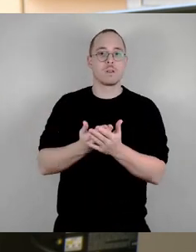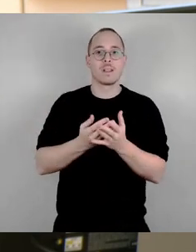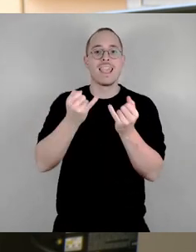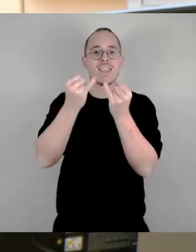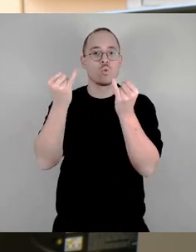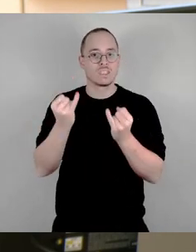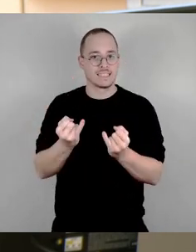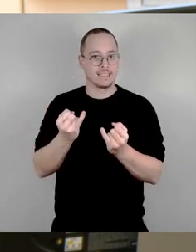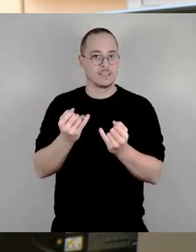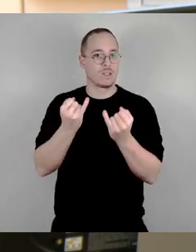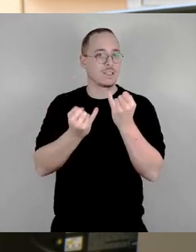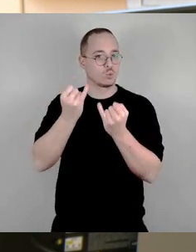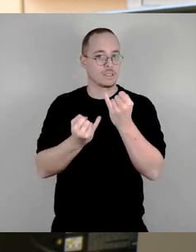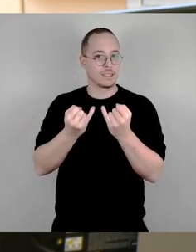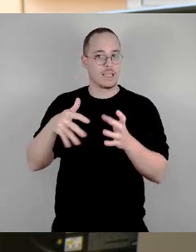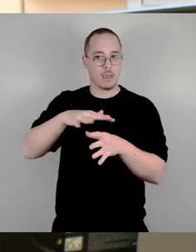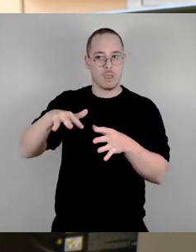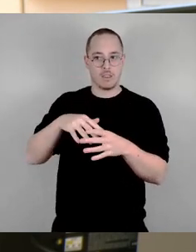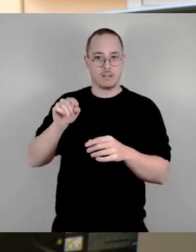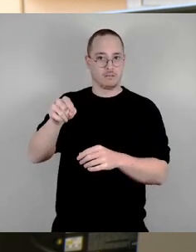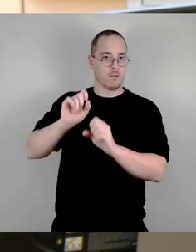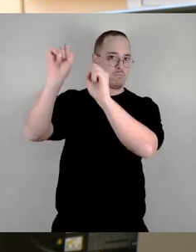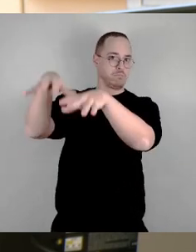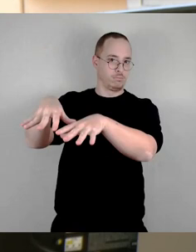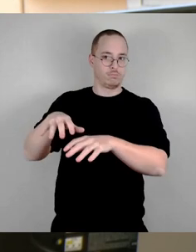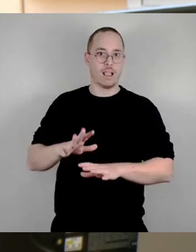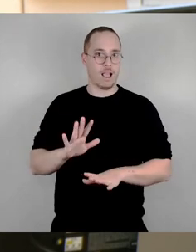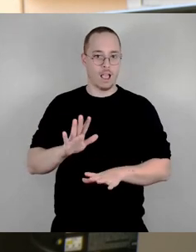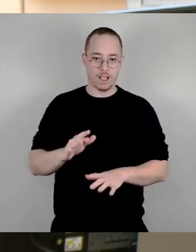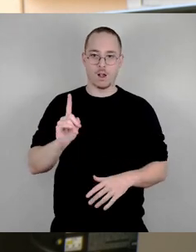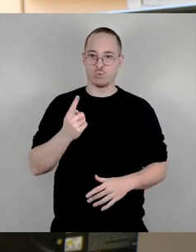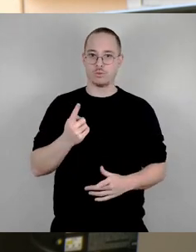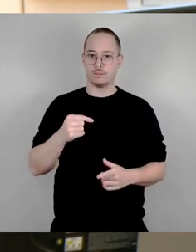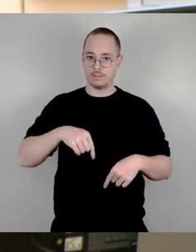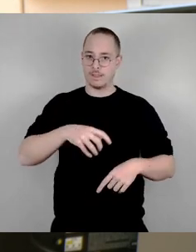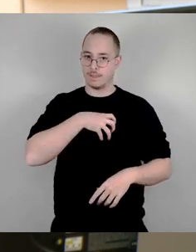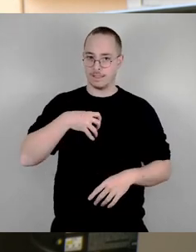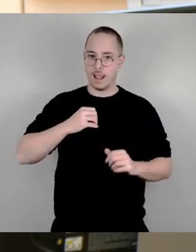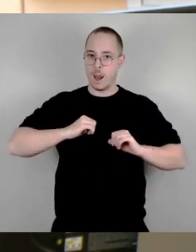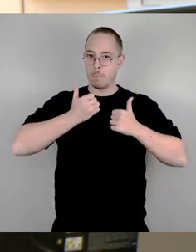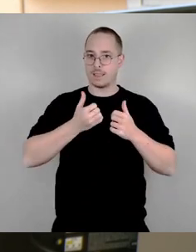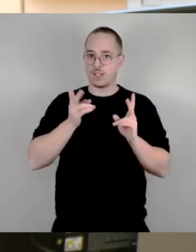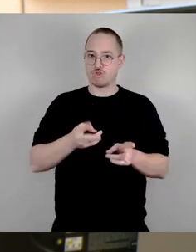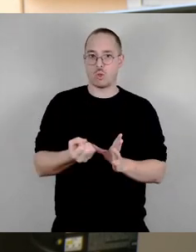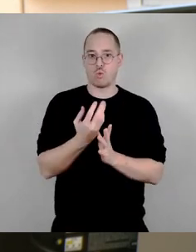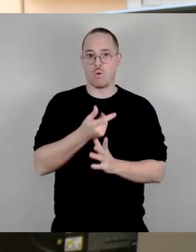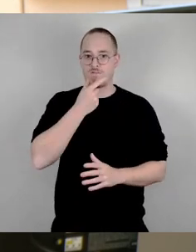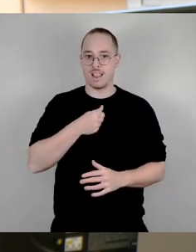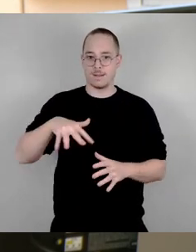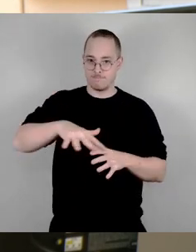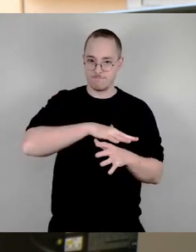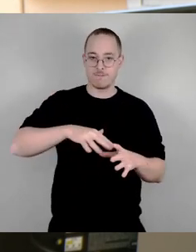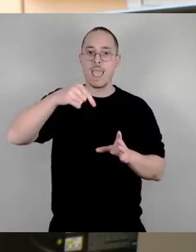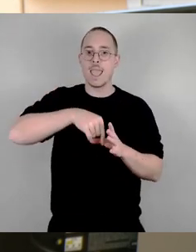Meinung, dass das zur lebendigen Stadtkultur auch in Dresden gehört, in der Innenstadt, in den Stadtteilen, dort, wo es